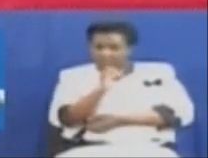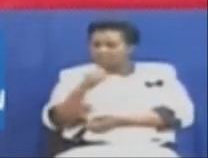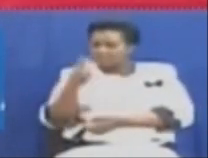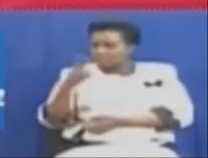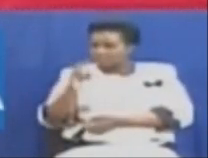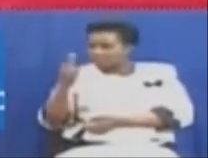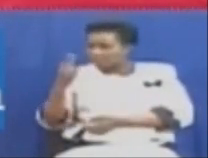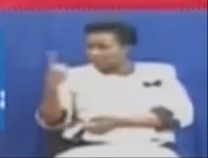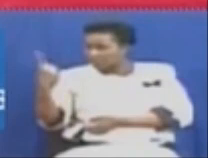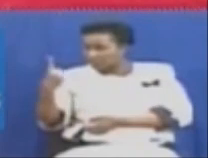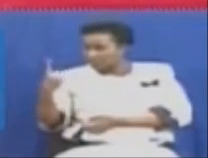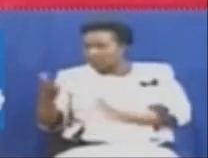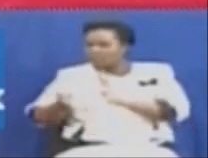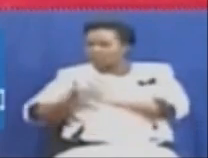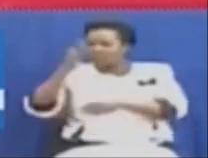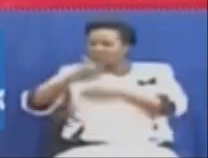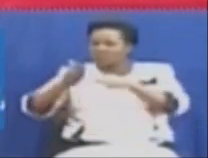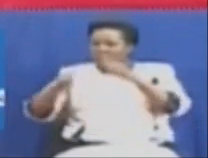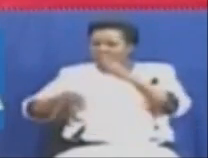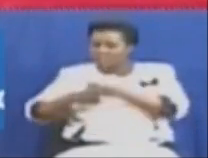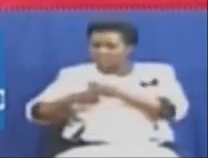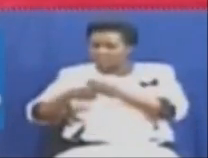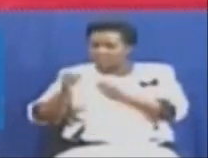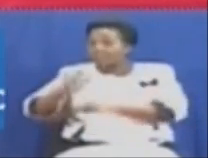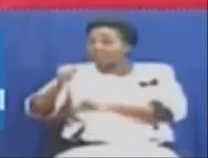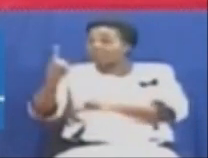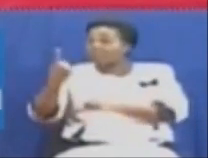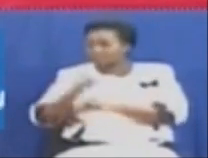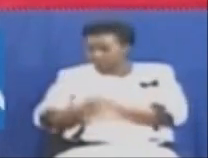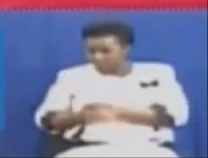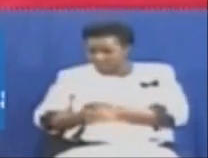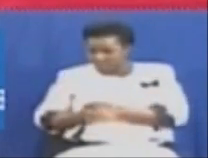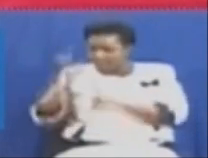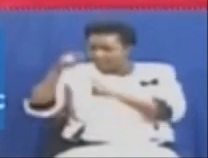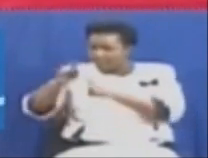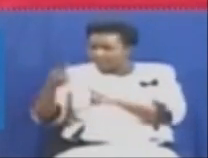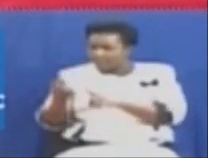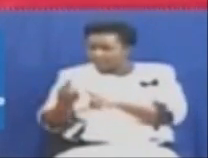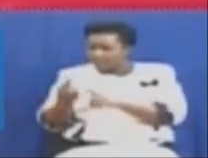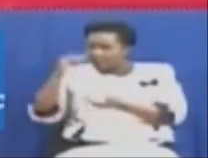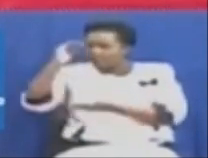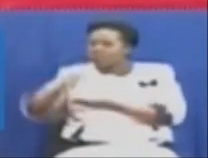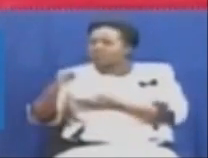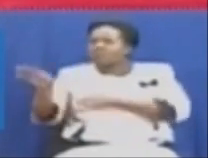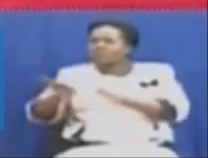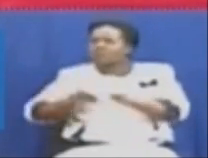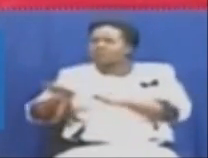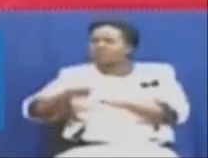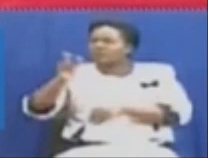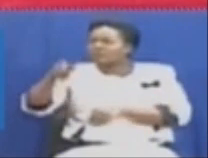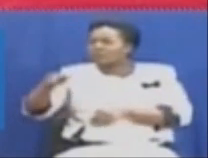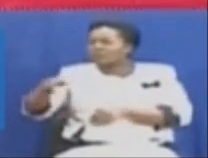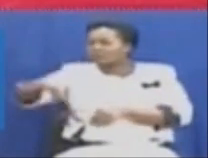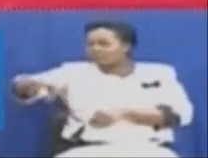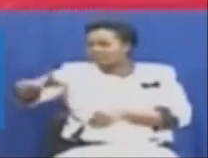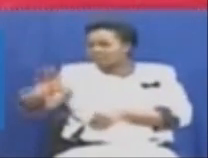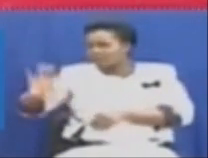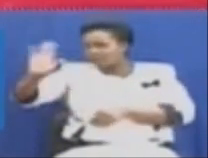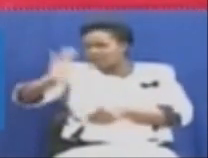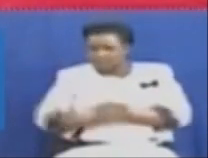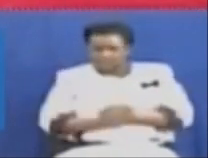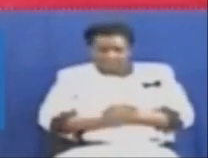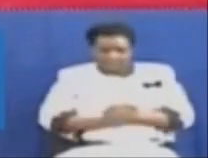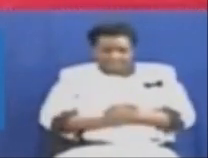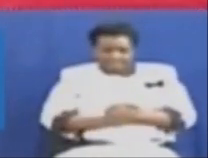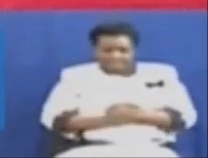Mheshimiwa Naibu Spika, kwa niaba ya Waziri wa Nchi, Ofisi ya Rais TAMISEMI, naomba nijibu maswali mawili ya Mheshimiwa Julius Karanga